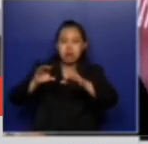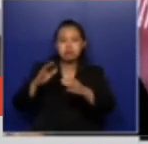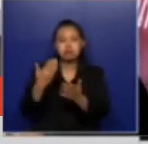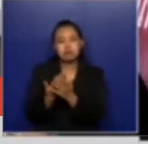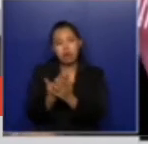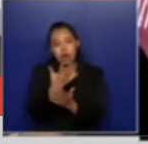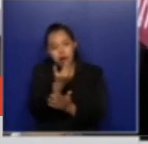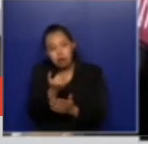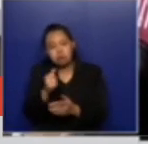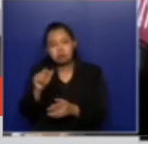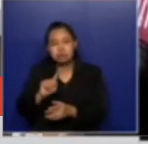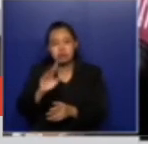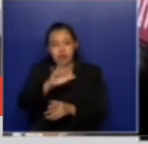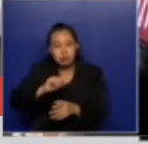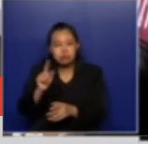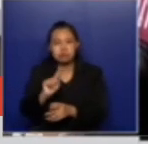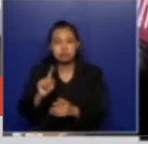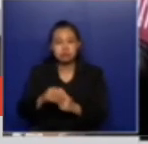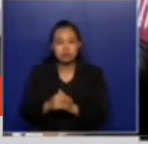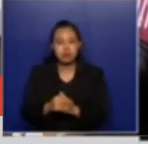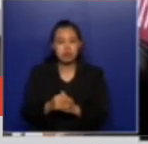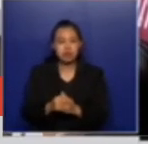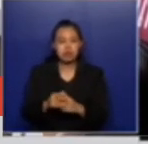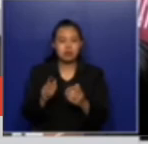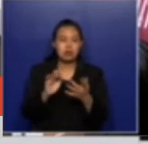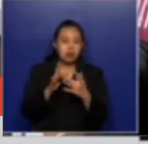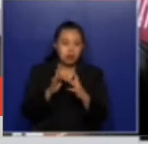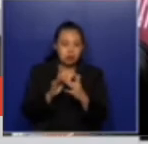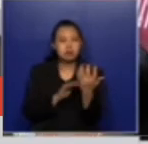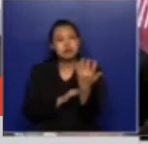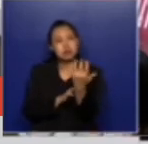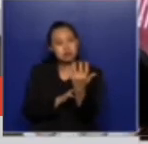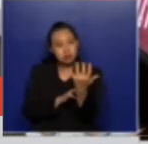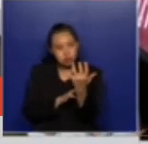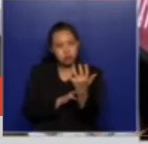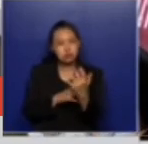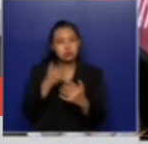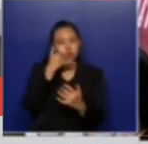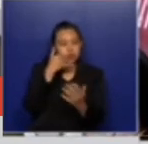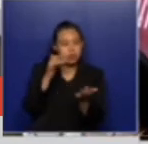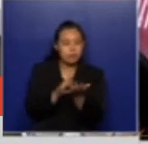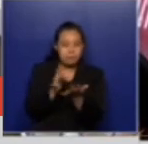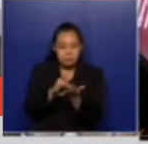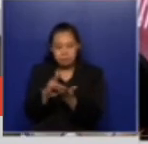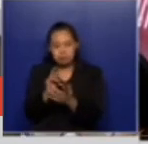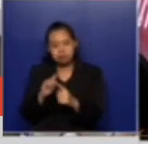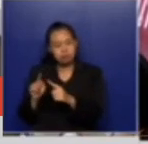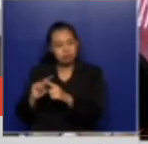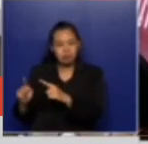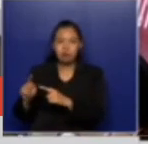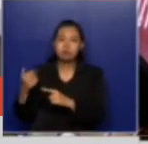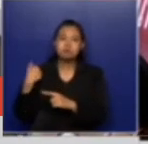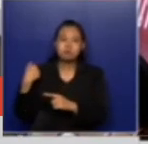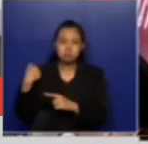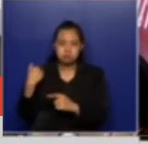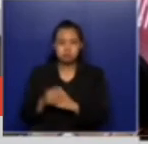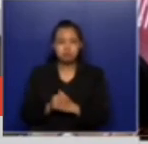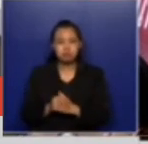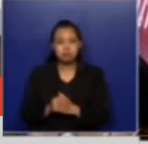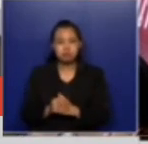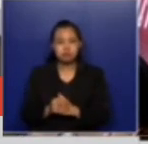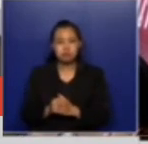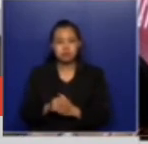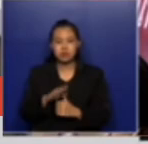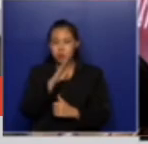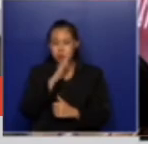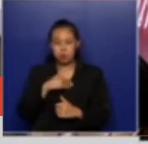รียนทางไกลนะครับออนไลน์มันต้องใช้โทรศัพท์มันต้องใช้เครื่องไม้เครื่องมือเยอะแยะมากมายซึ่งจริงๆแล้วเนี่ยไม่ใช่ว่า